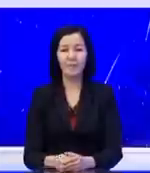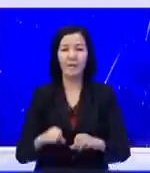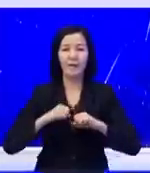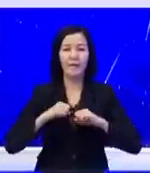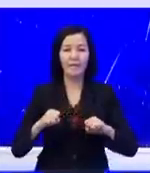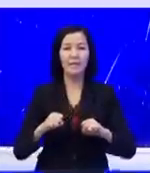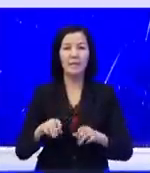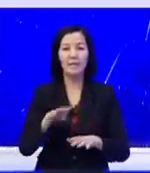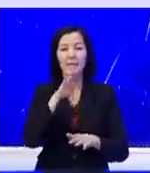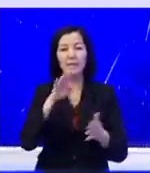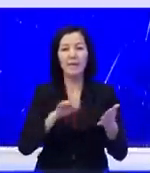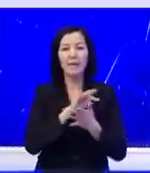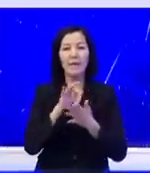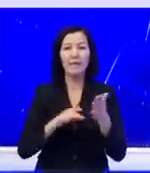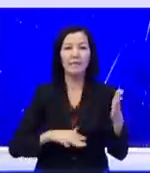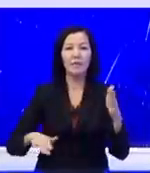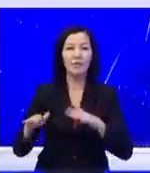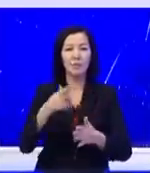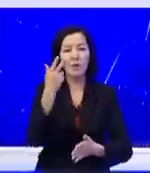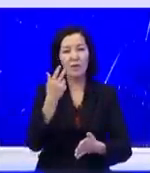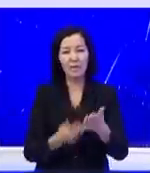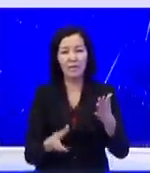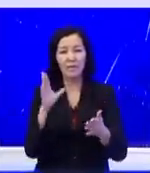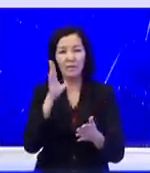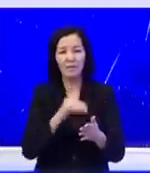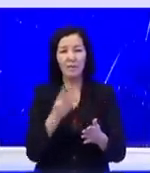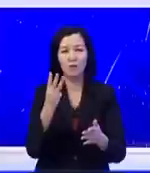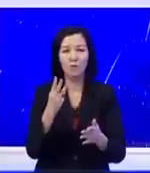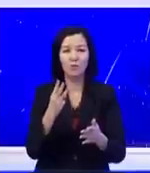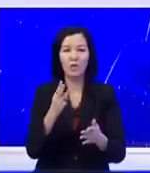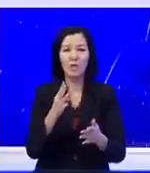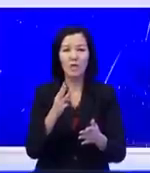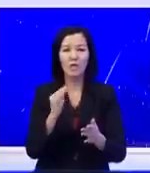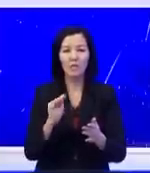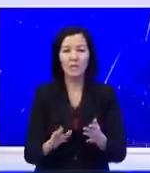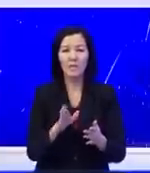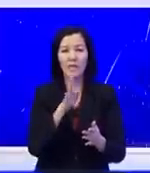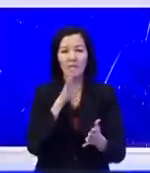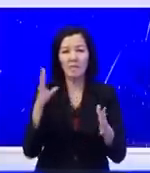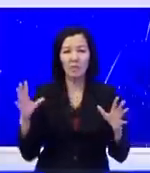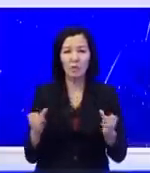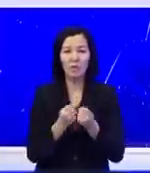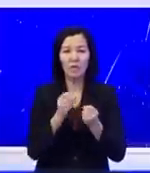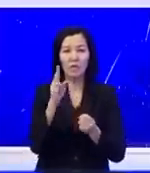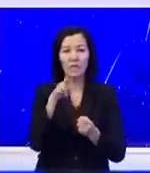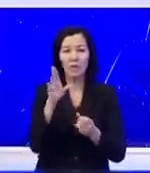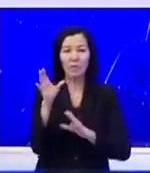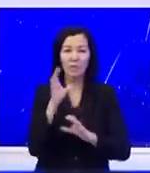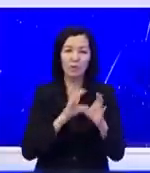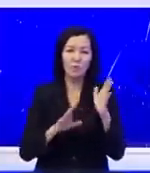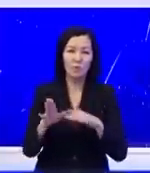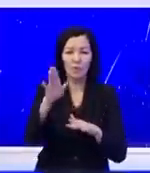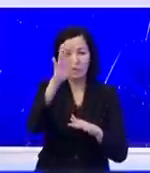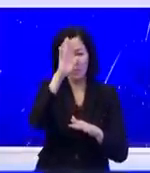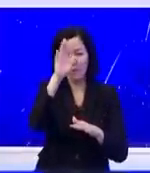Ерлік жасталғамайды. Текелі қаласында суға кете жаздаған 3 жастағы қыз құтқарылды. Бүлдіршінді Дәурен есімді студент жігіт ажалдан